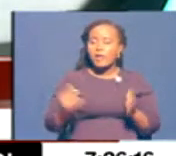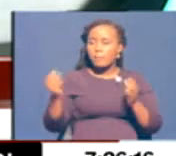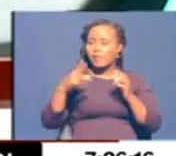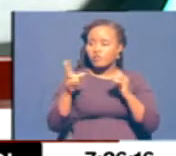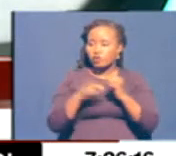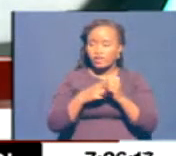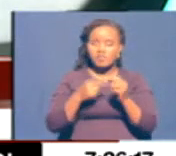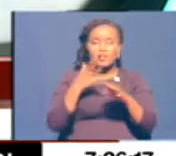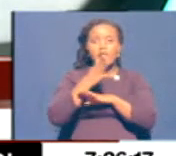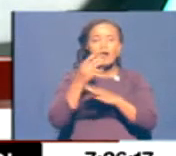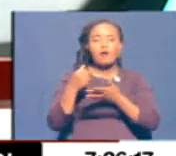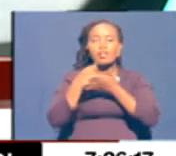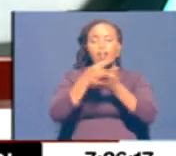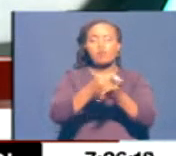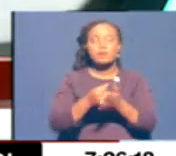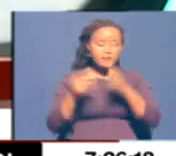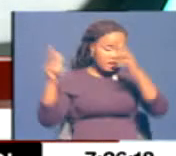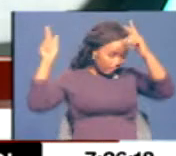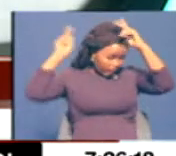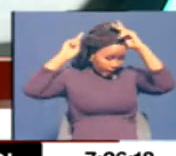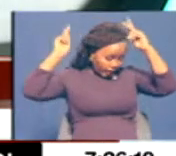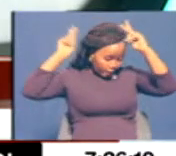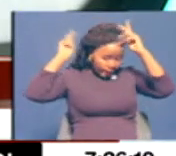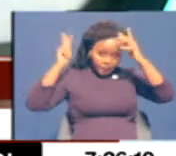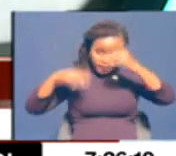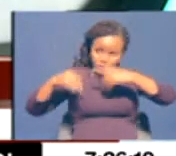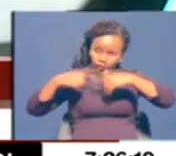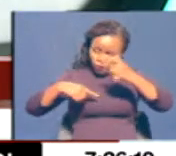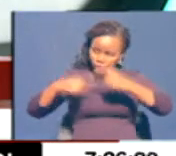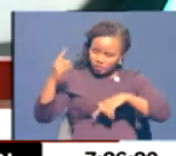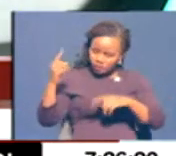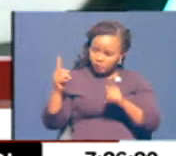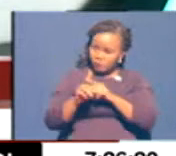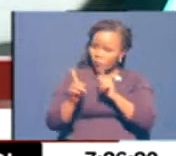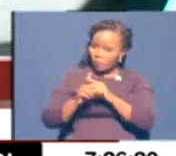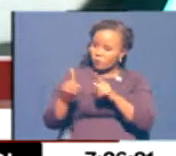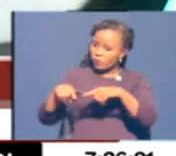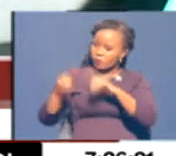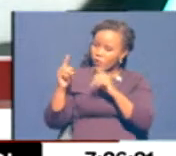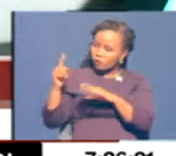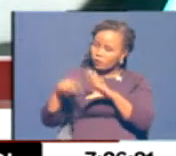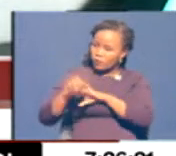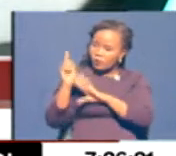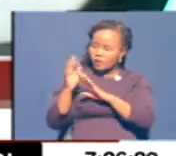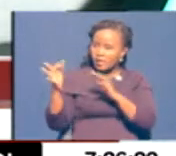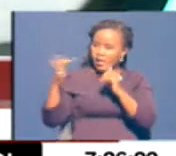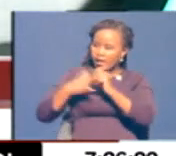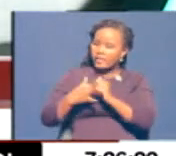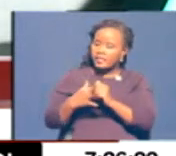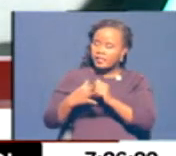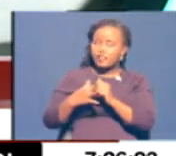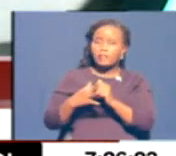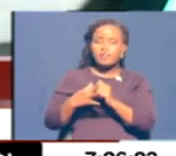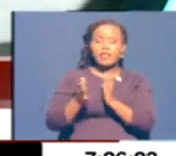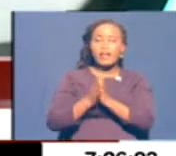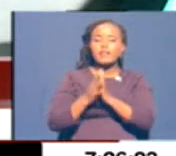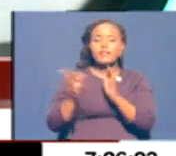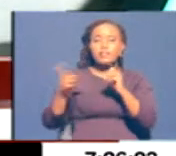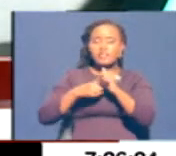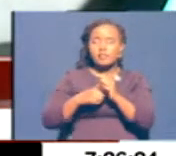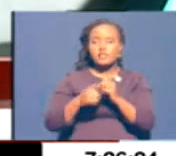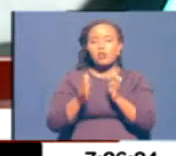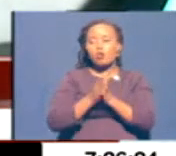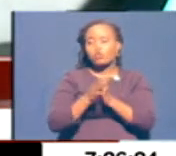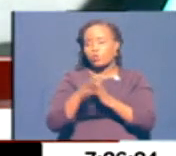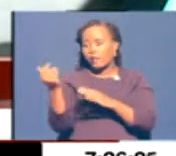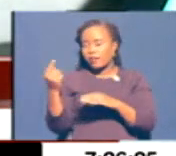hiyo yenye makao yake mjini Kakamega kunawiri. Kiungo huyo alifunga mabao 8 katika mechi 6 ambapo Homeboy zilishinda mechi 5 kati ya